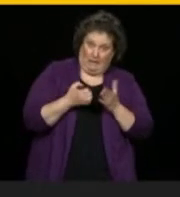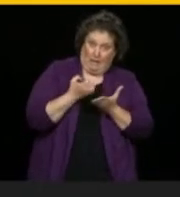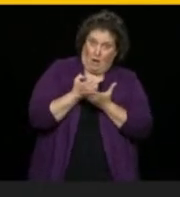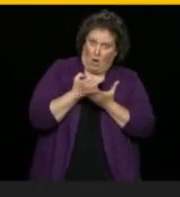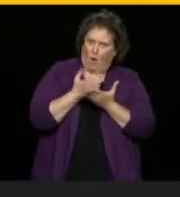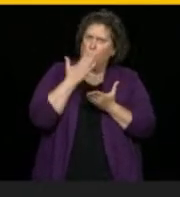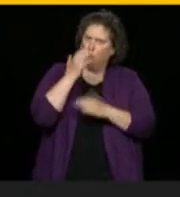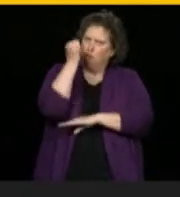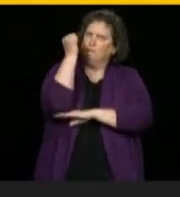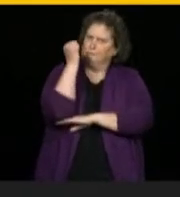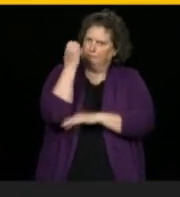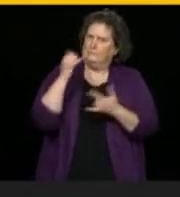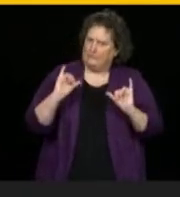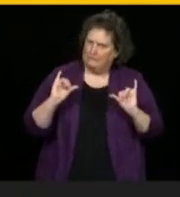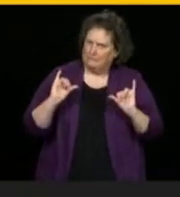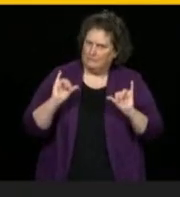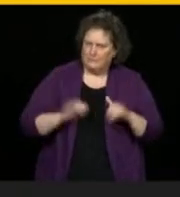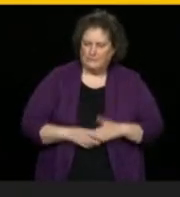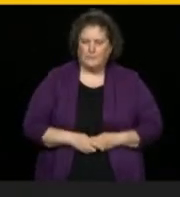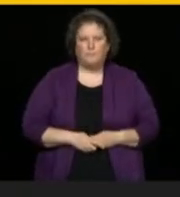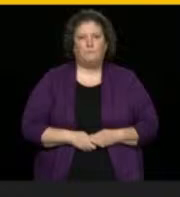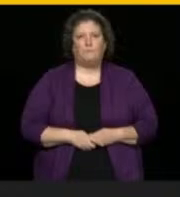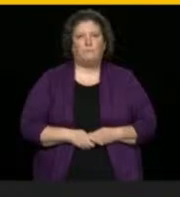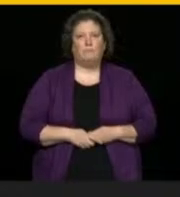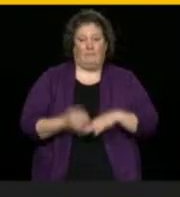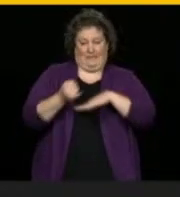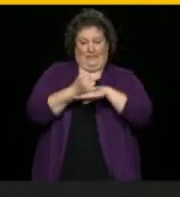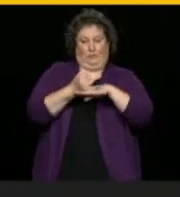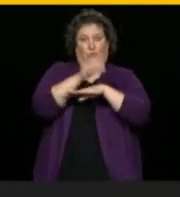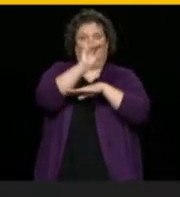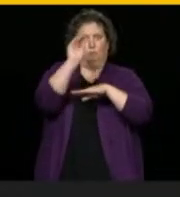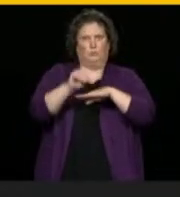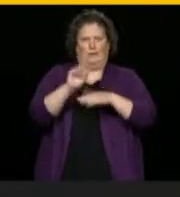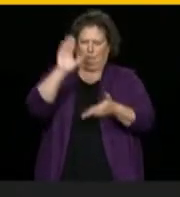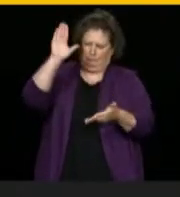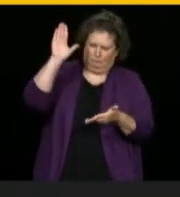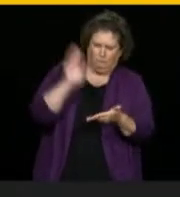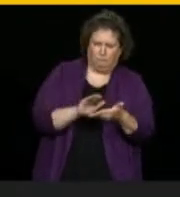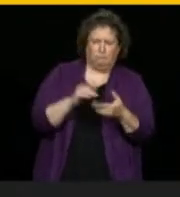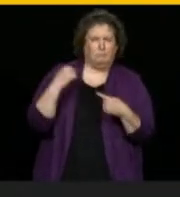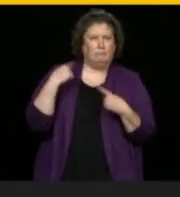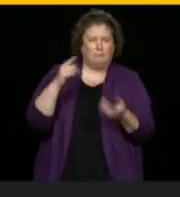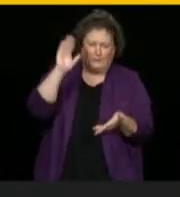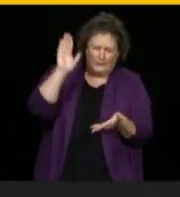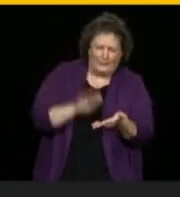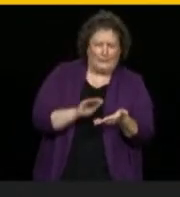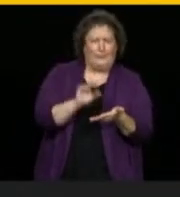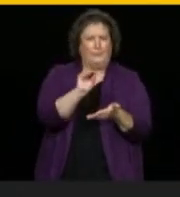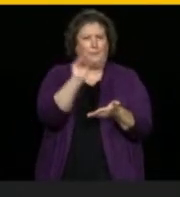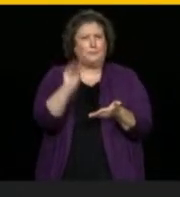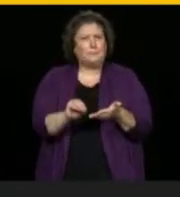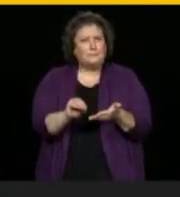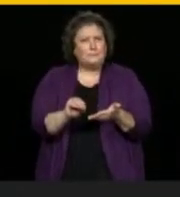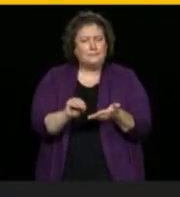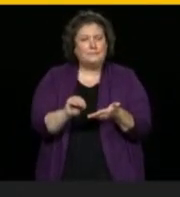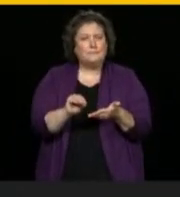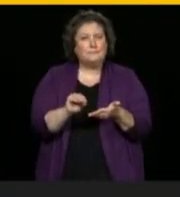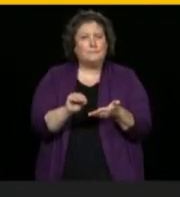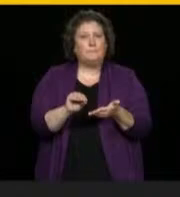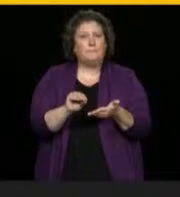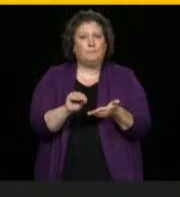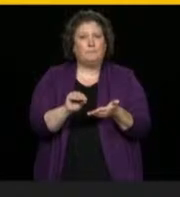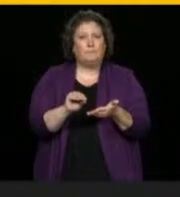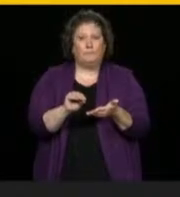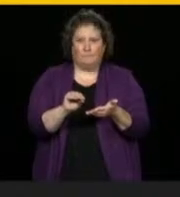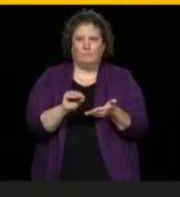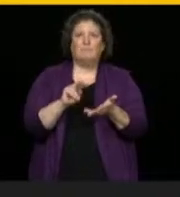interest donc, rates are at a notre historic capacité low, de payer and pour so cette dette, our va être capacity extrêmement to gérable dans les pay années à back venir.